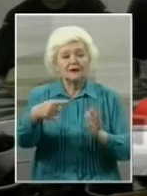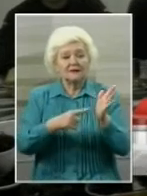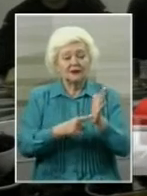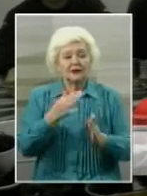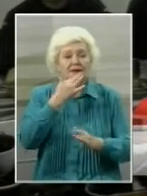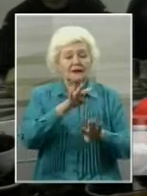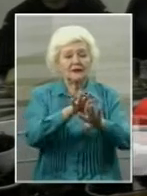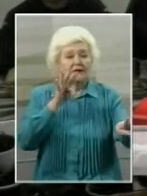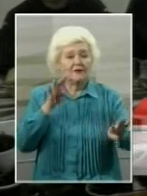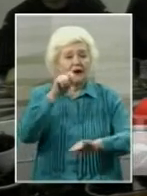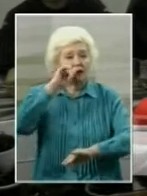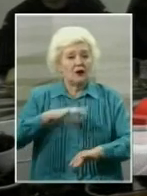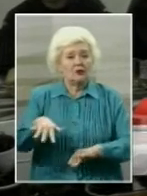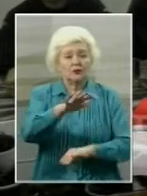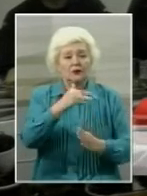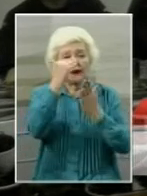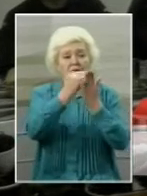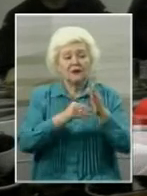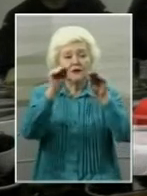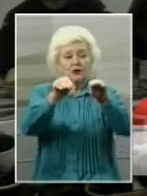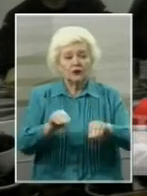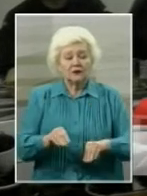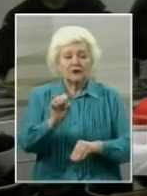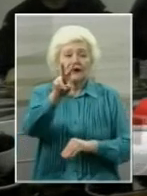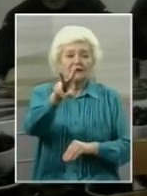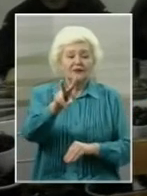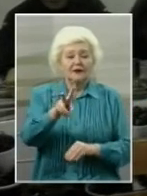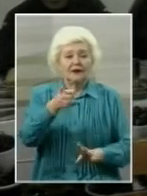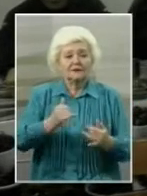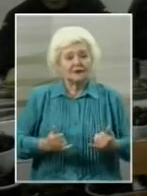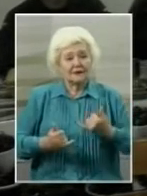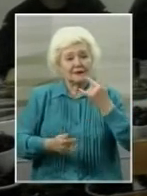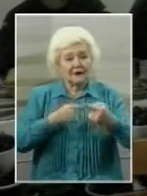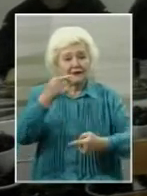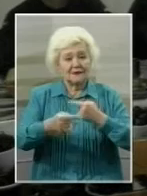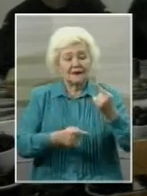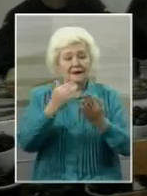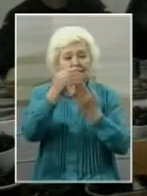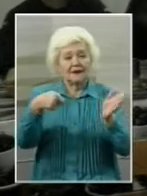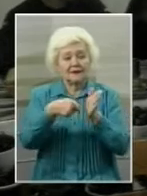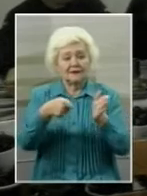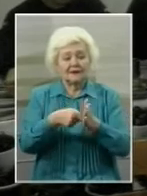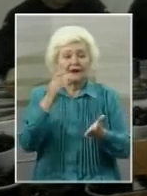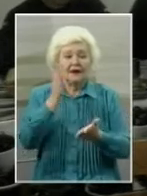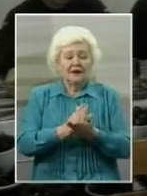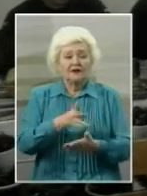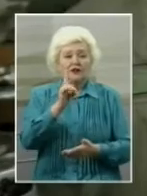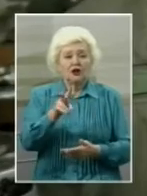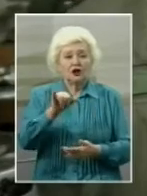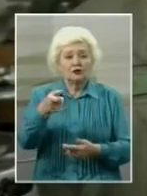3056 Національної гвардії України меню складається із 12 традиційних страв, головною з яких є, звісно,